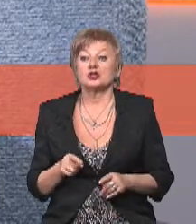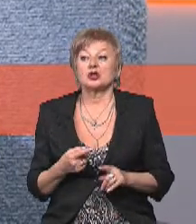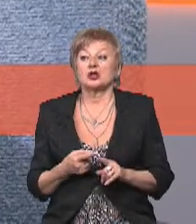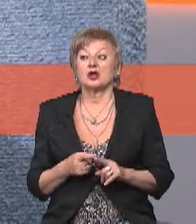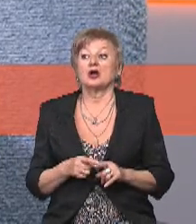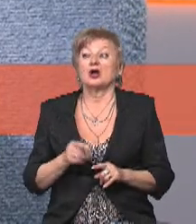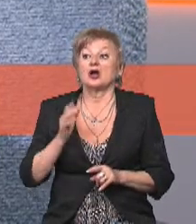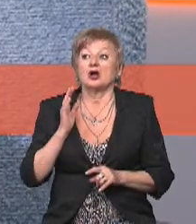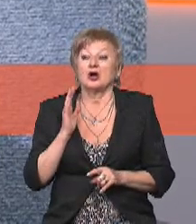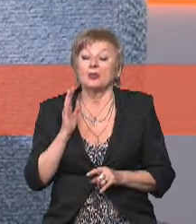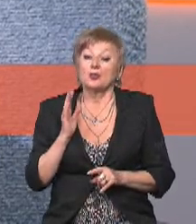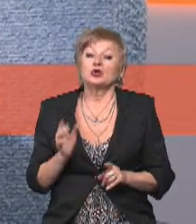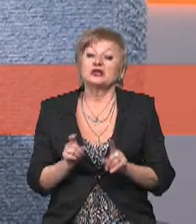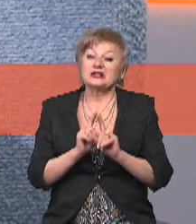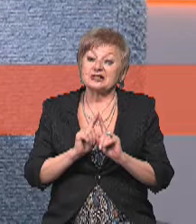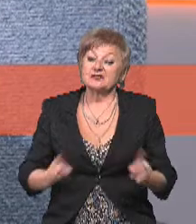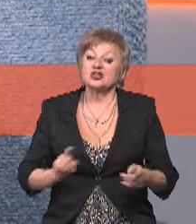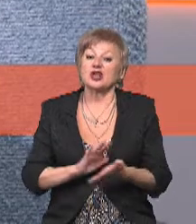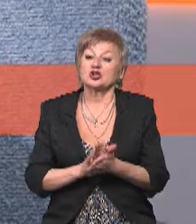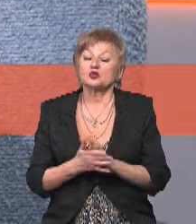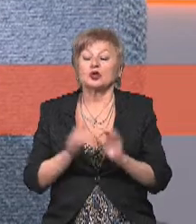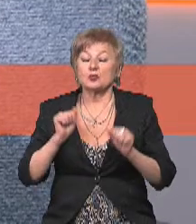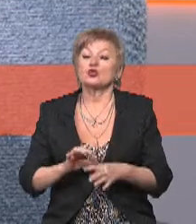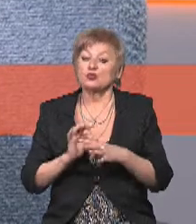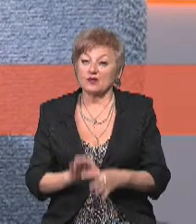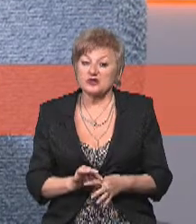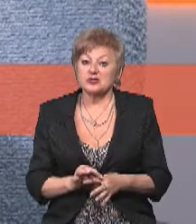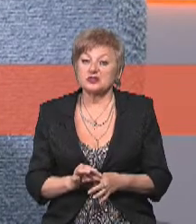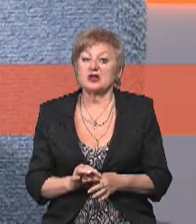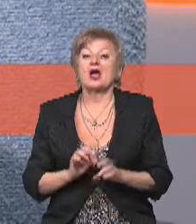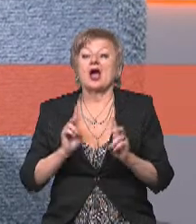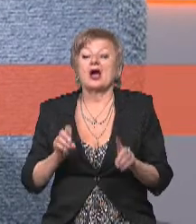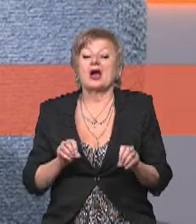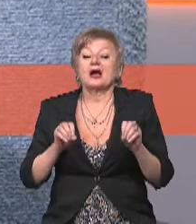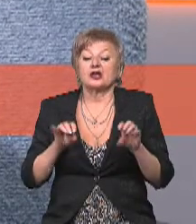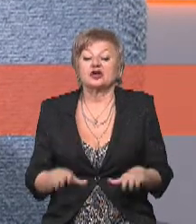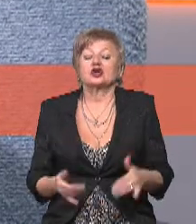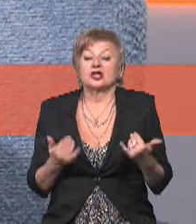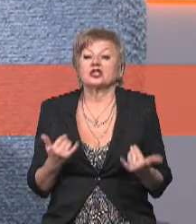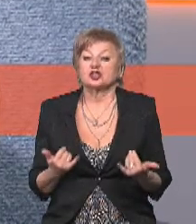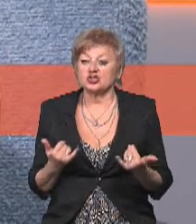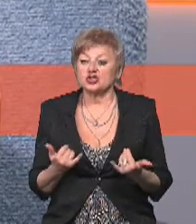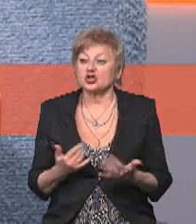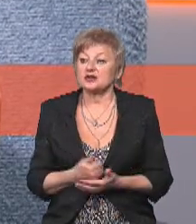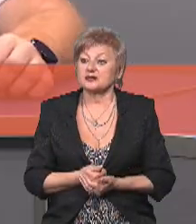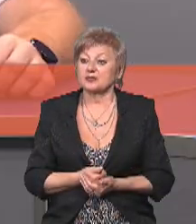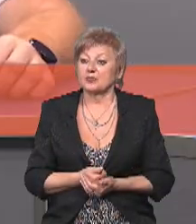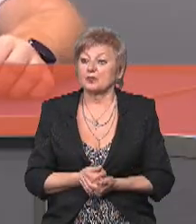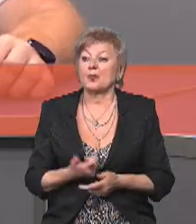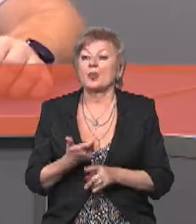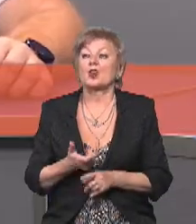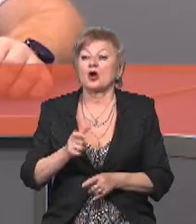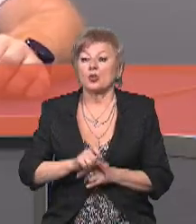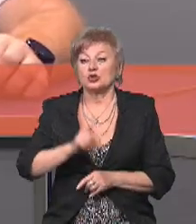це може призвести до надзвичайної ситуації. От як вирішується ця проблема на поточний момент, пані Наталію, пан Максим? Очень